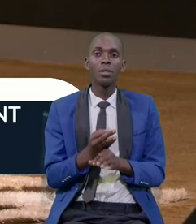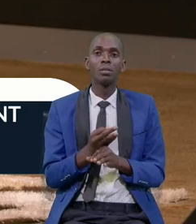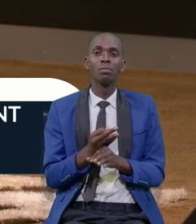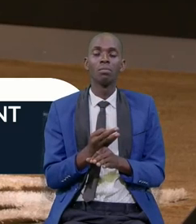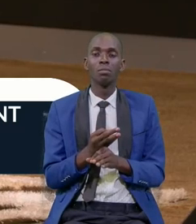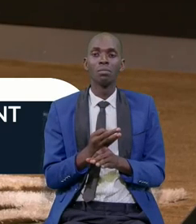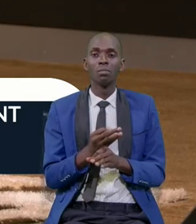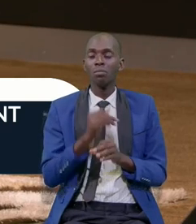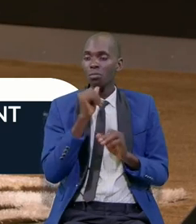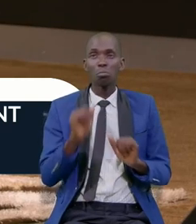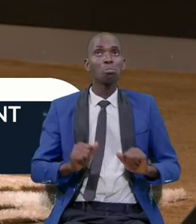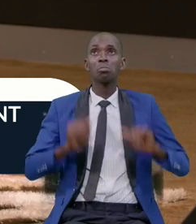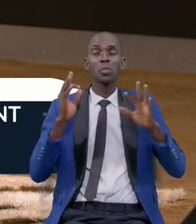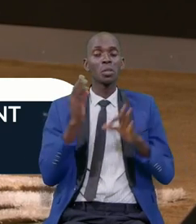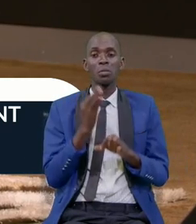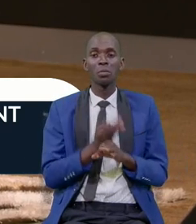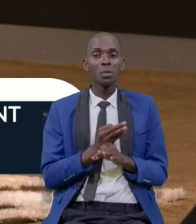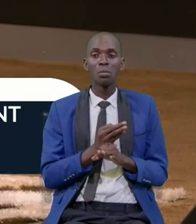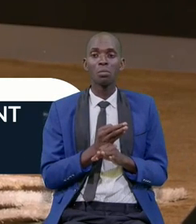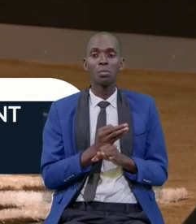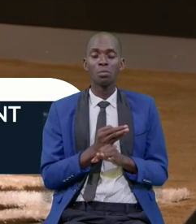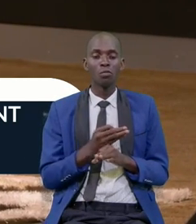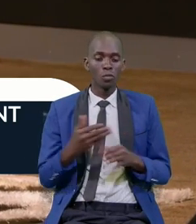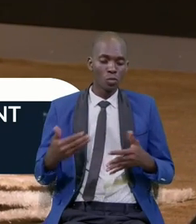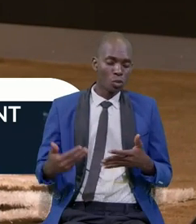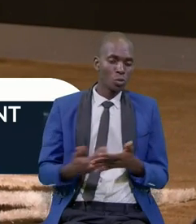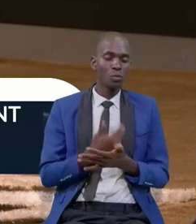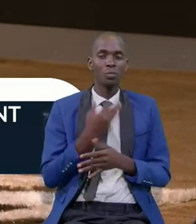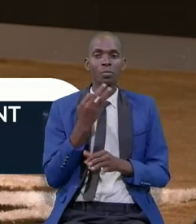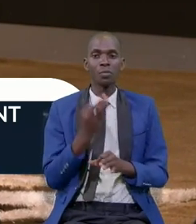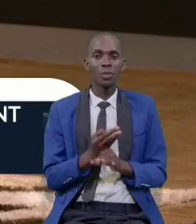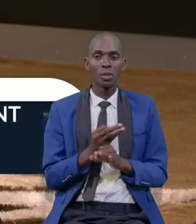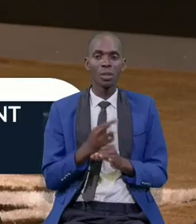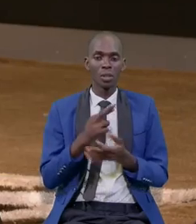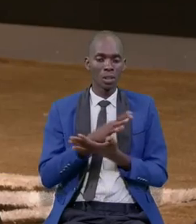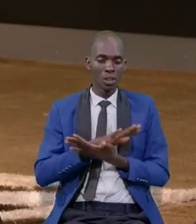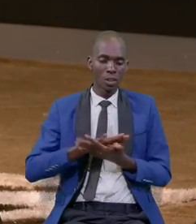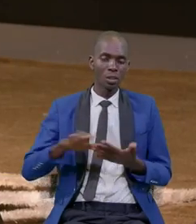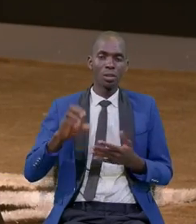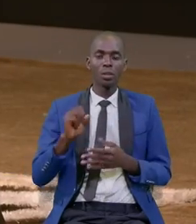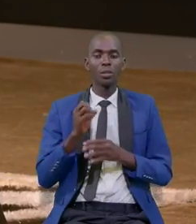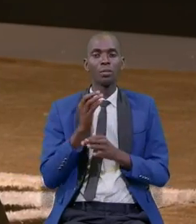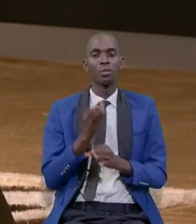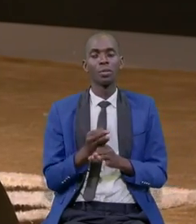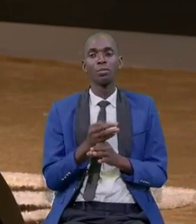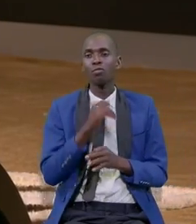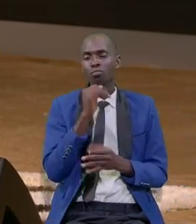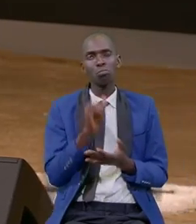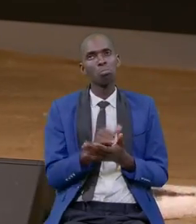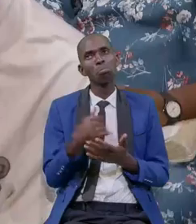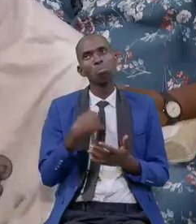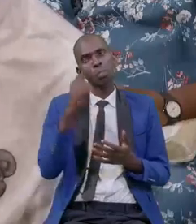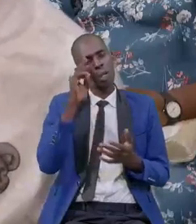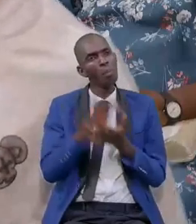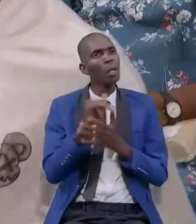résiliente, la foi régénératrice, la foi juste. Ce n'est pas que je crois